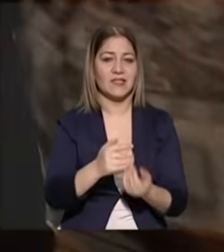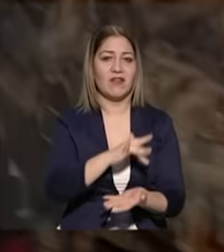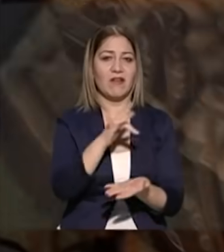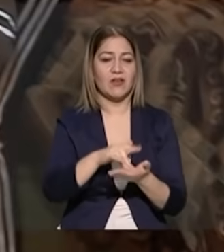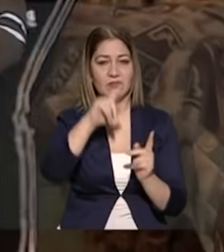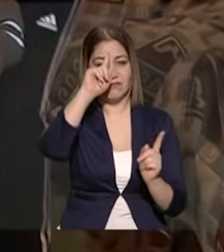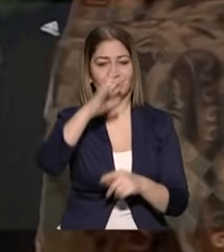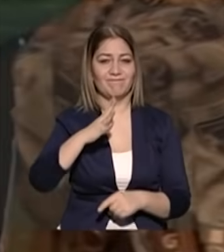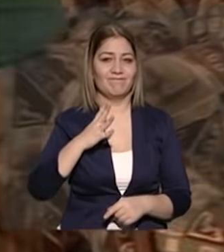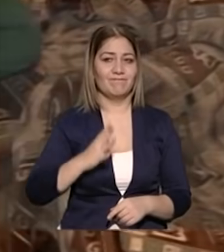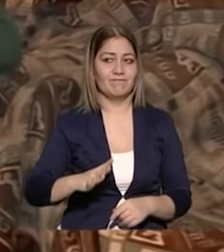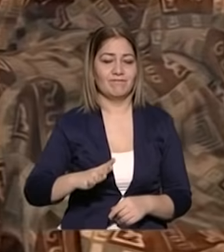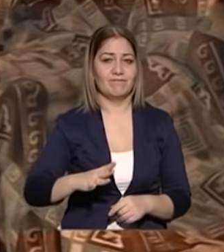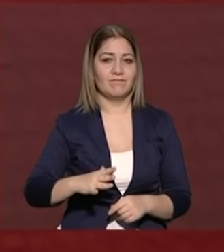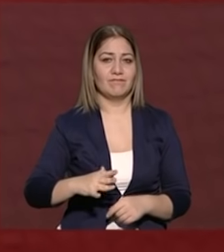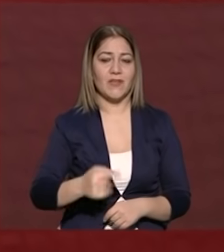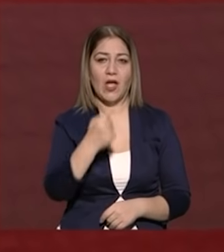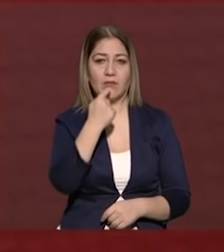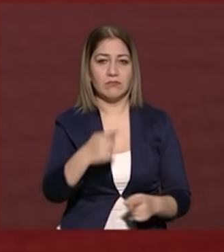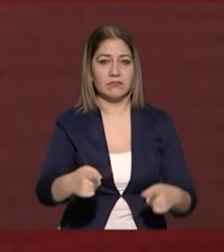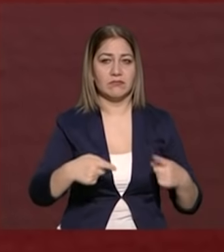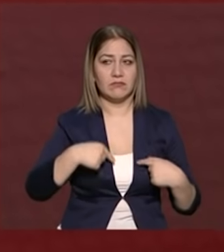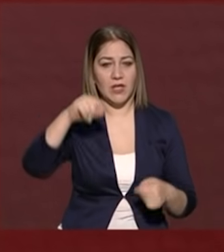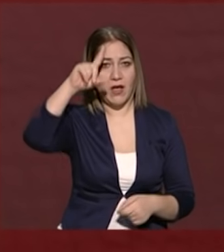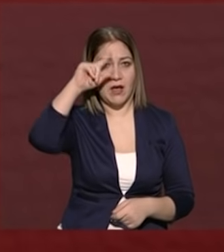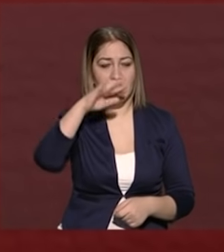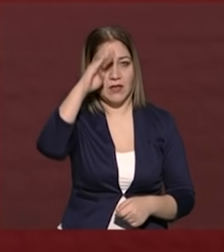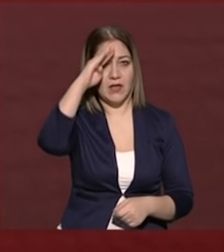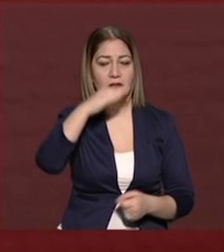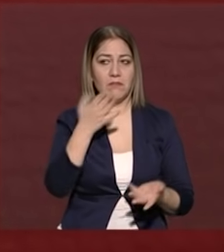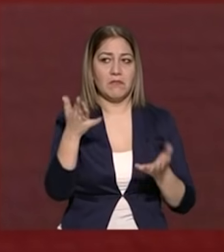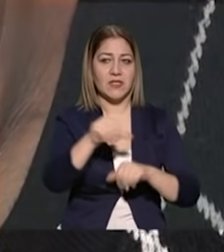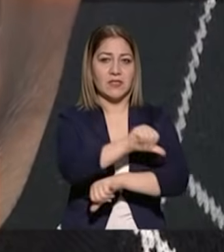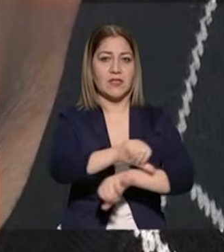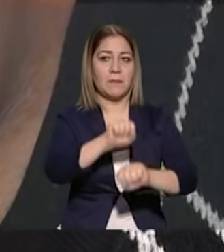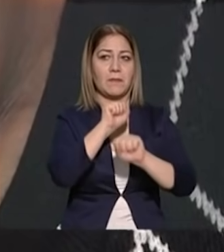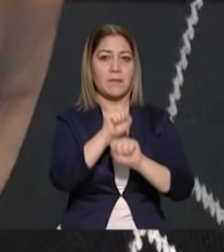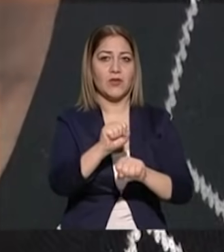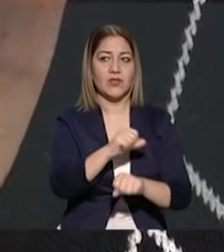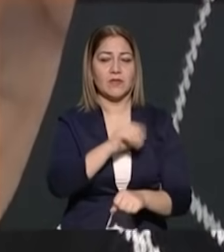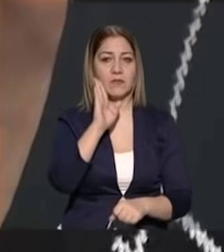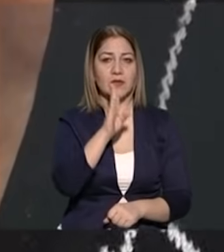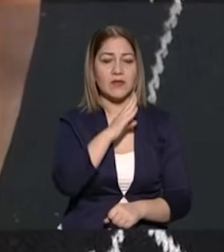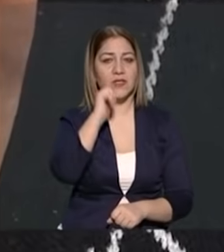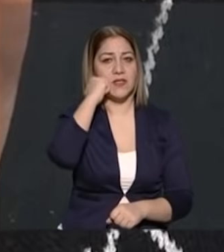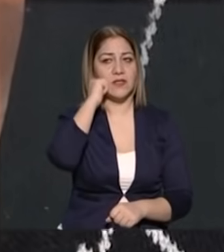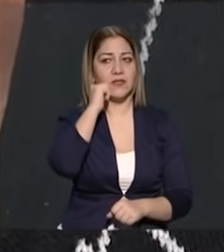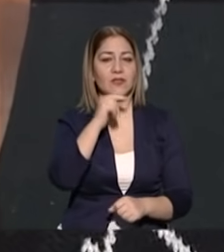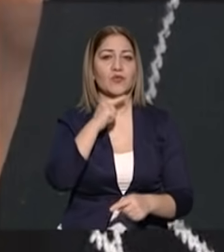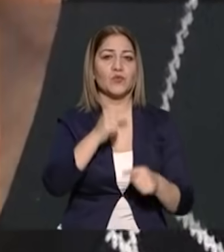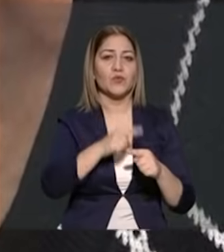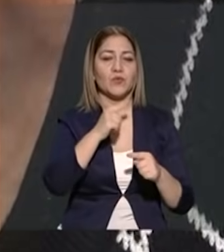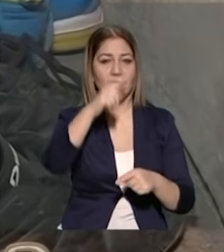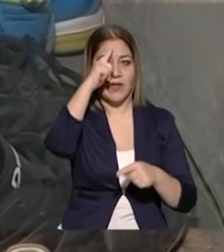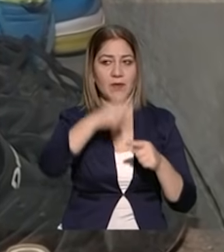քաղաքը թողել է հարկադրաբար և դատարկաձեռն հասել Հայաստան։ Հայրիկը մնացել է սահմանները պաշտպանելու։ Ինքը մայրիկի, տատիկի և փոքր